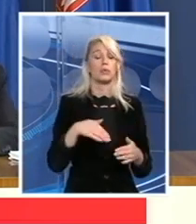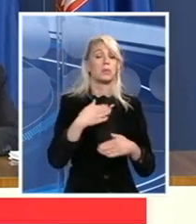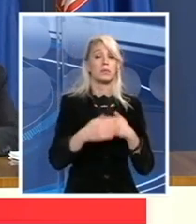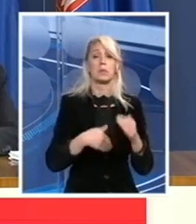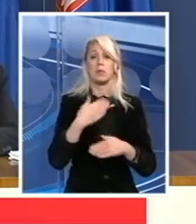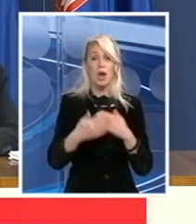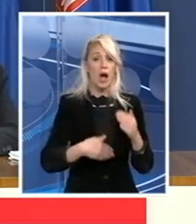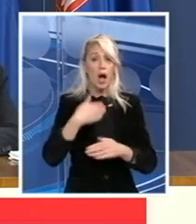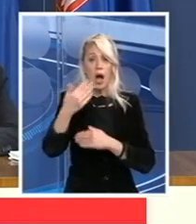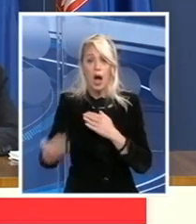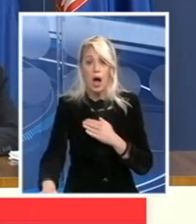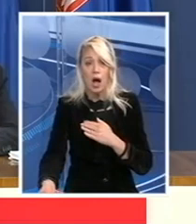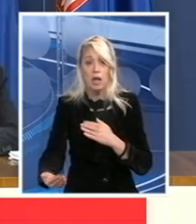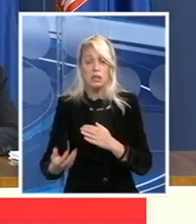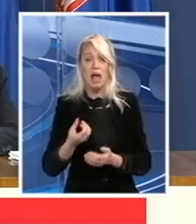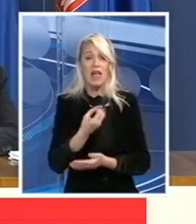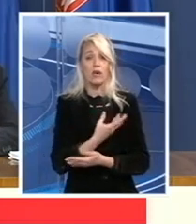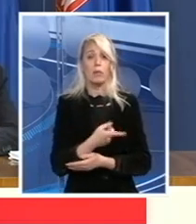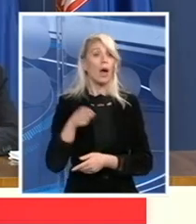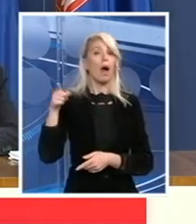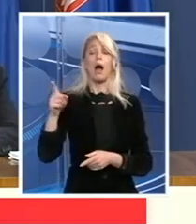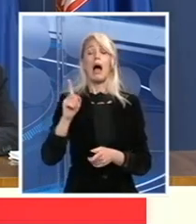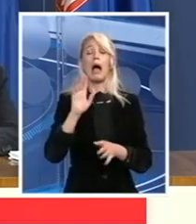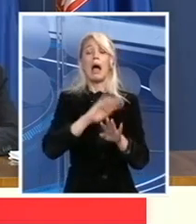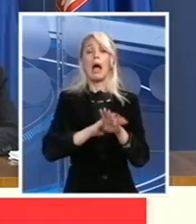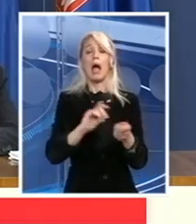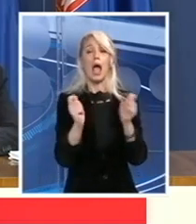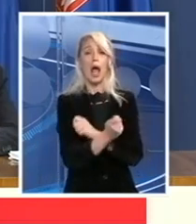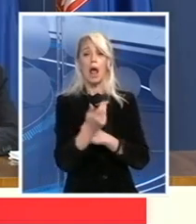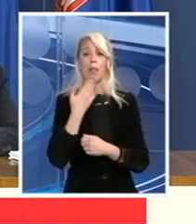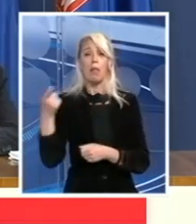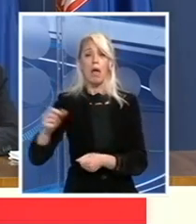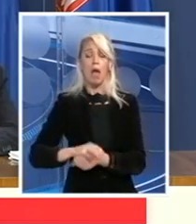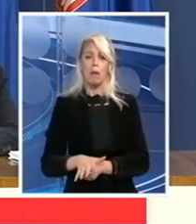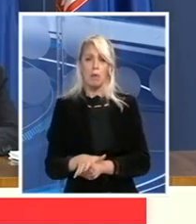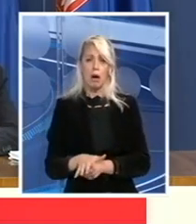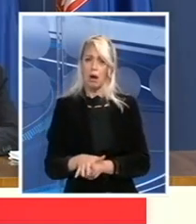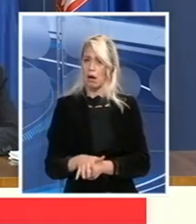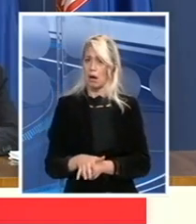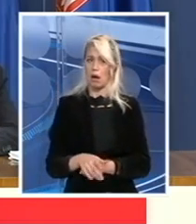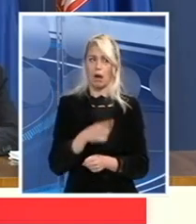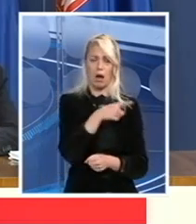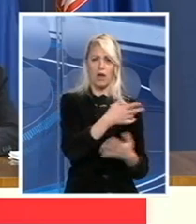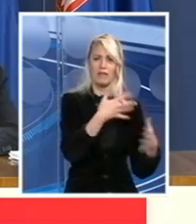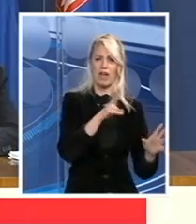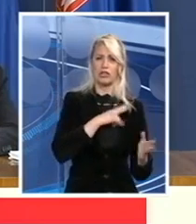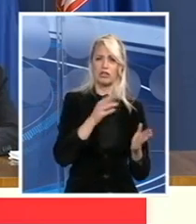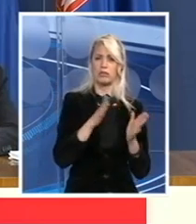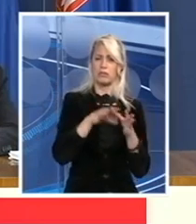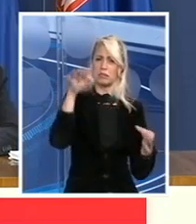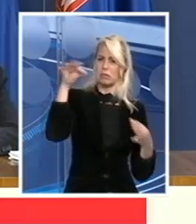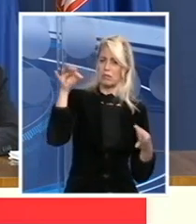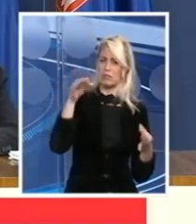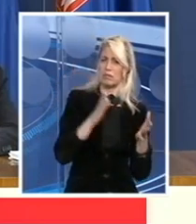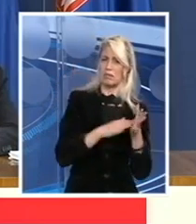nije pozitivan na koronavirus. Spletom sretnih okolnosti oni su imali taj papir koji potvrđuje da je bio pozitivan. On